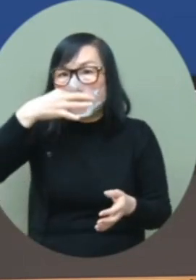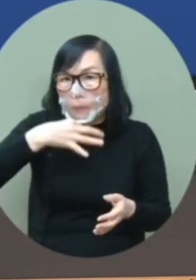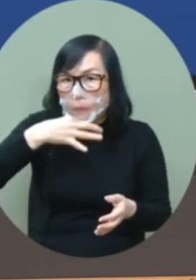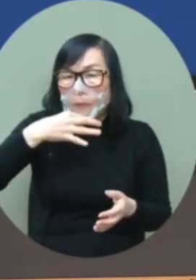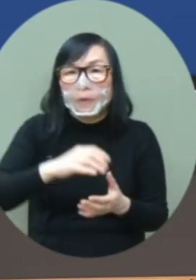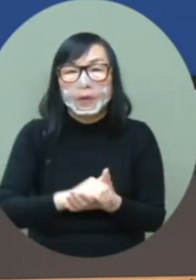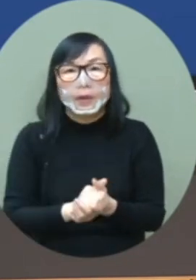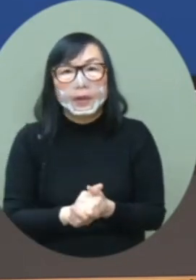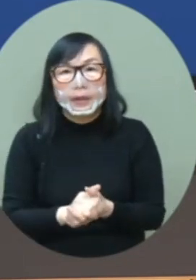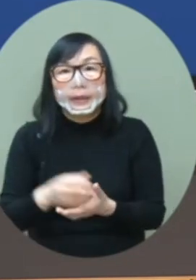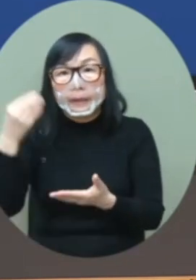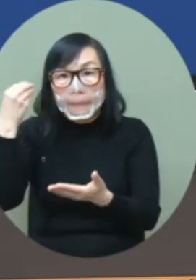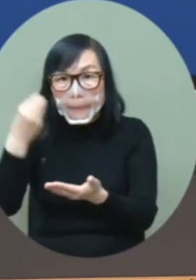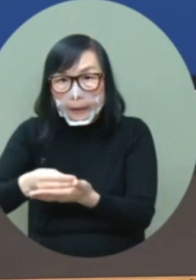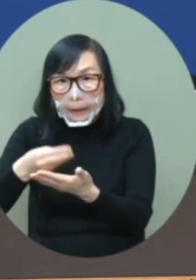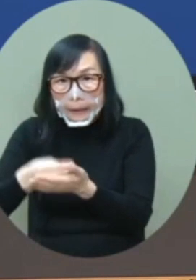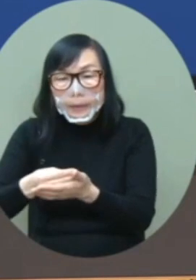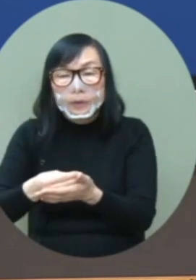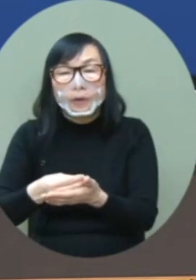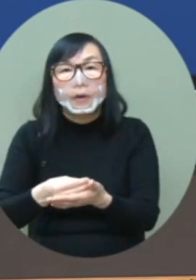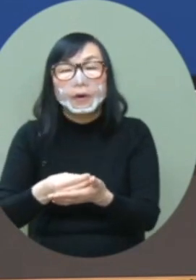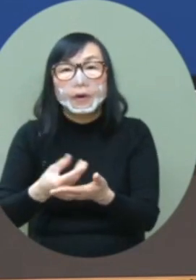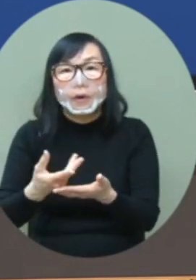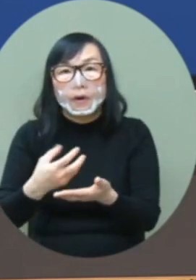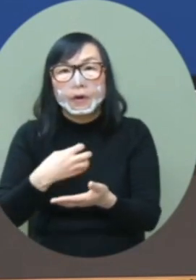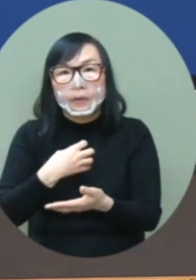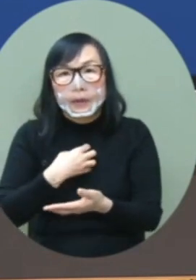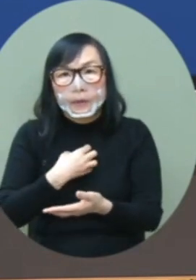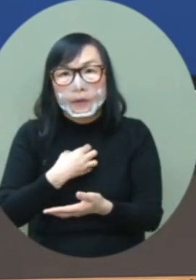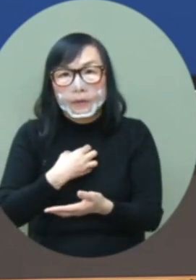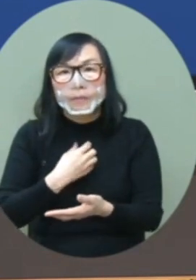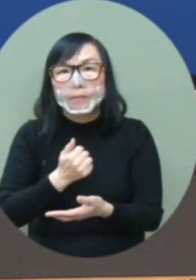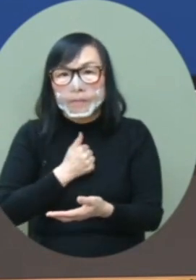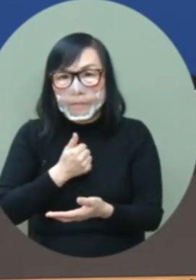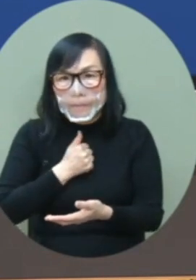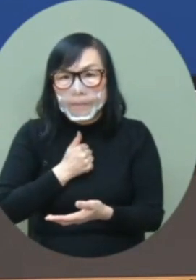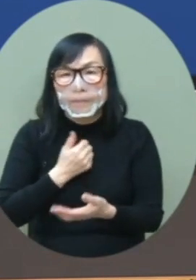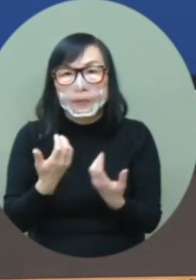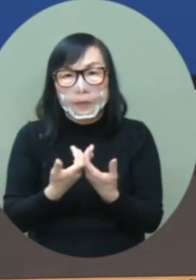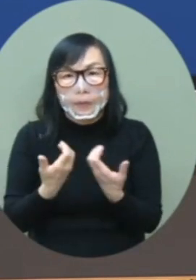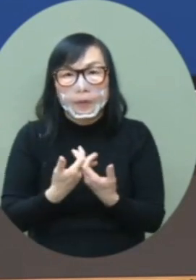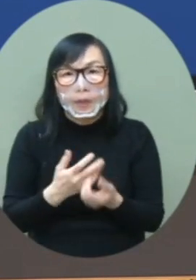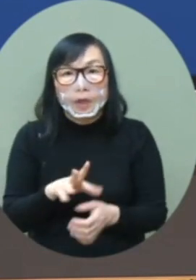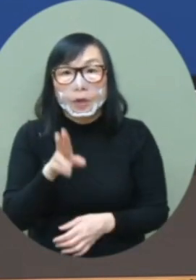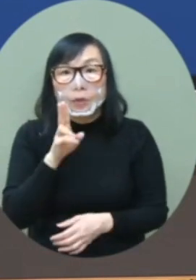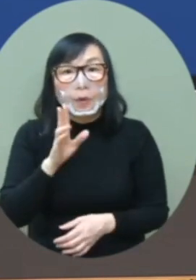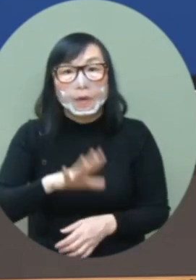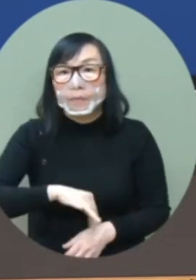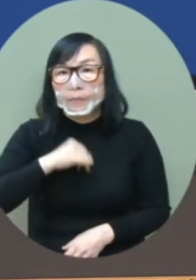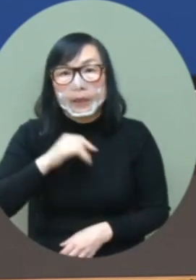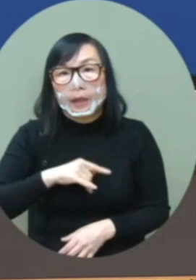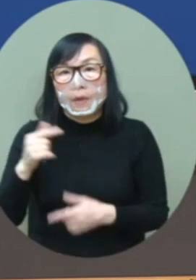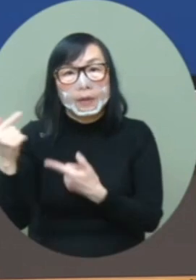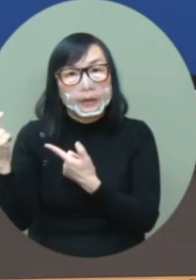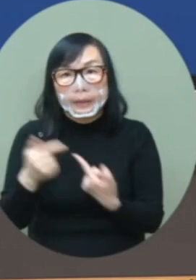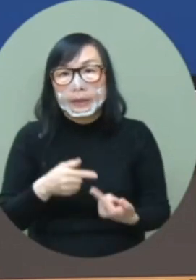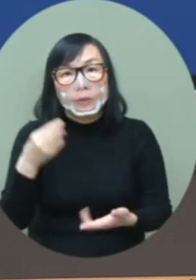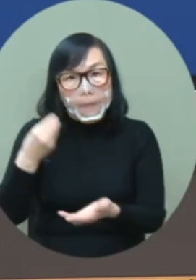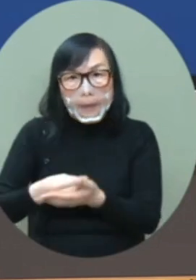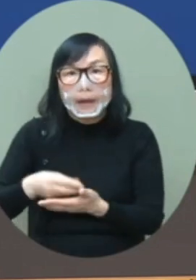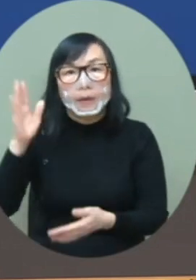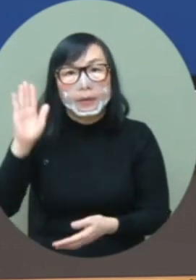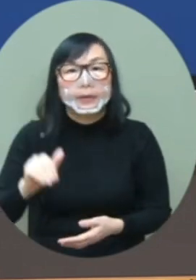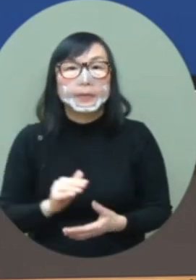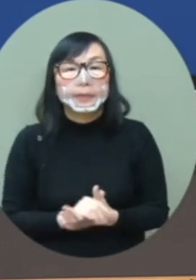所以也都是已經購入了，是我們認為是相當足夠的數量。但如果不夠當然可以繼續買了。